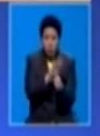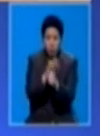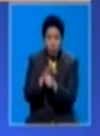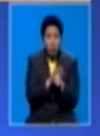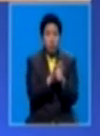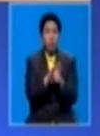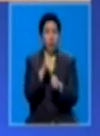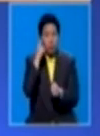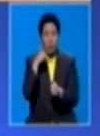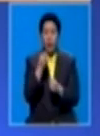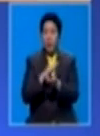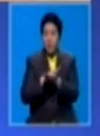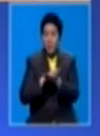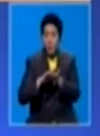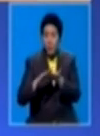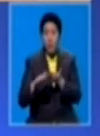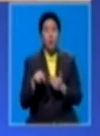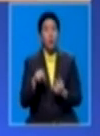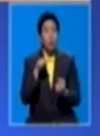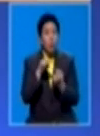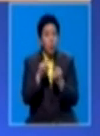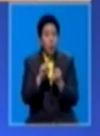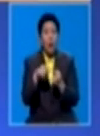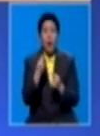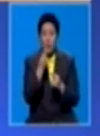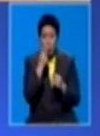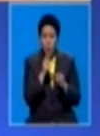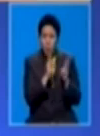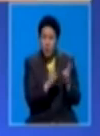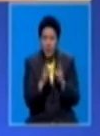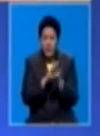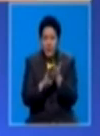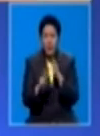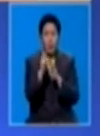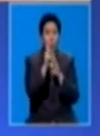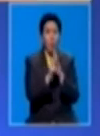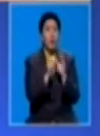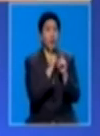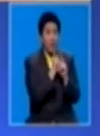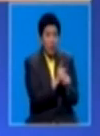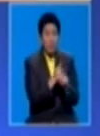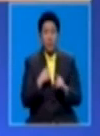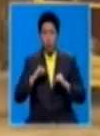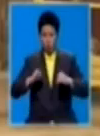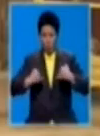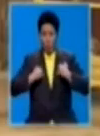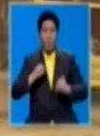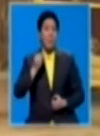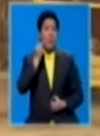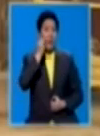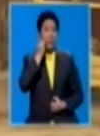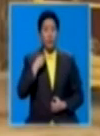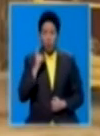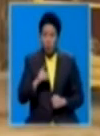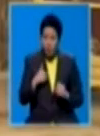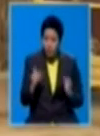ในด้านของความสงบเรียบร้อยความเป็นระเบียบแล้วก็ความเป็นเจ้าของบ้านที่ดีนะครับแล้วก็ช่วยกัน